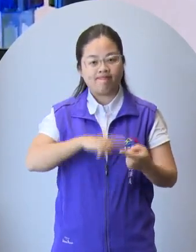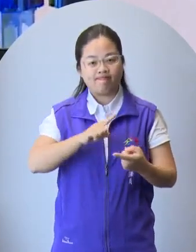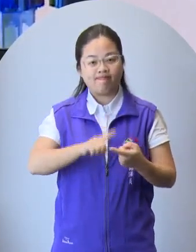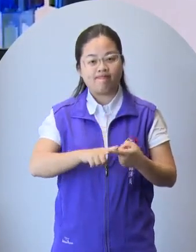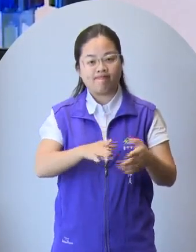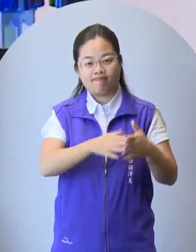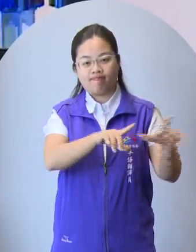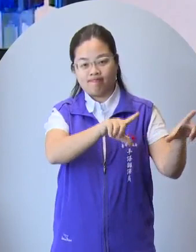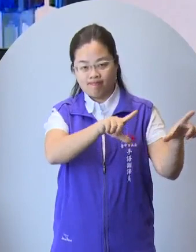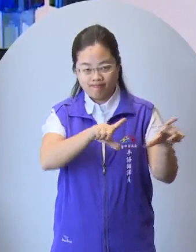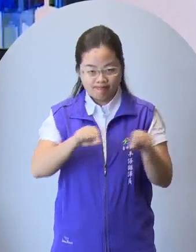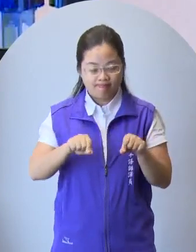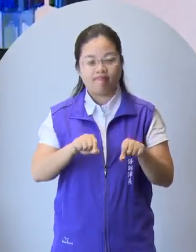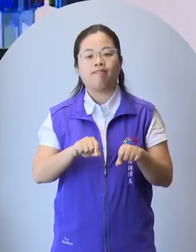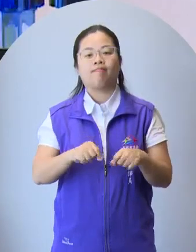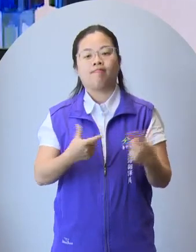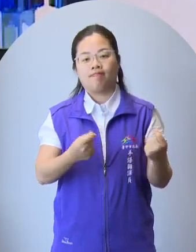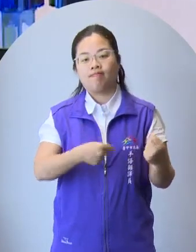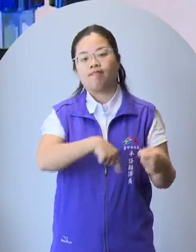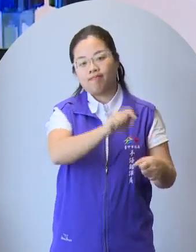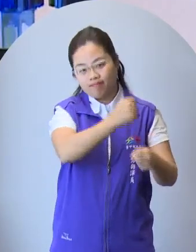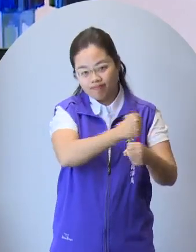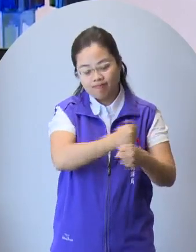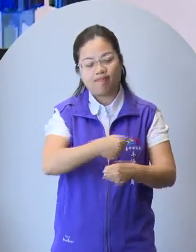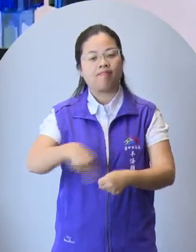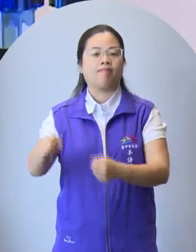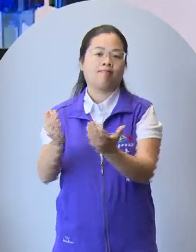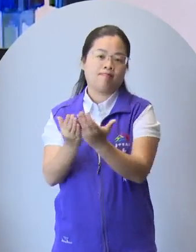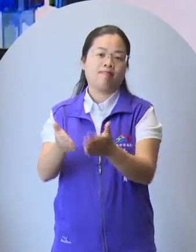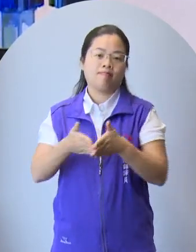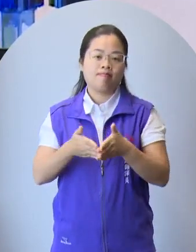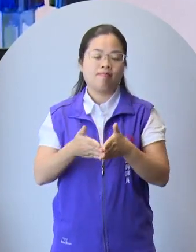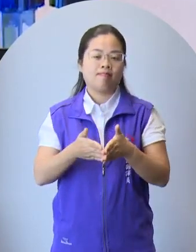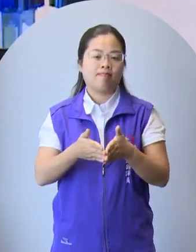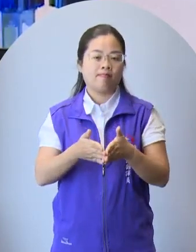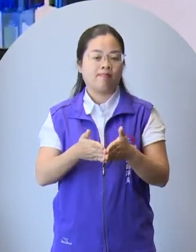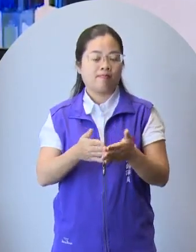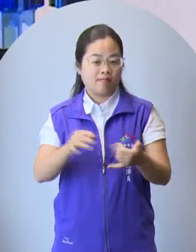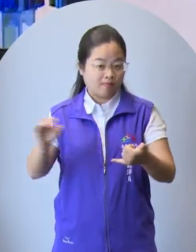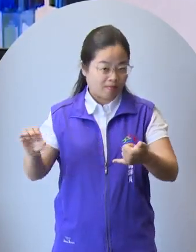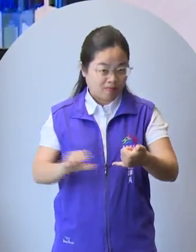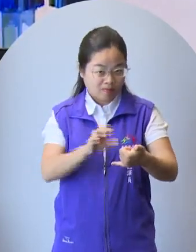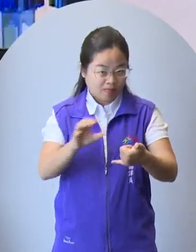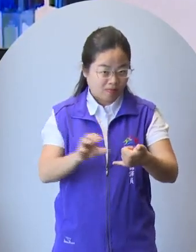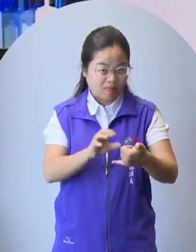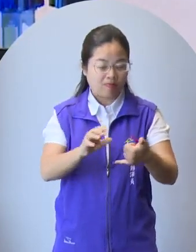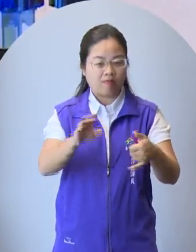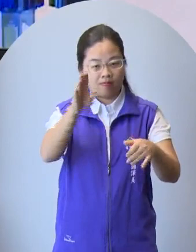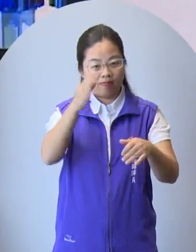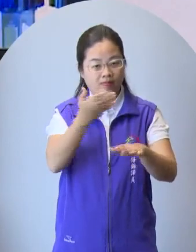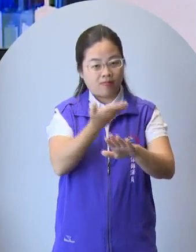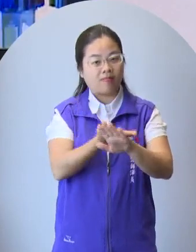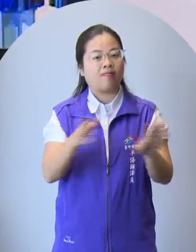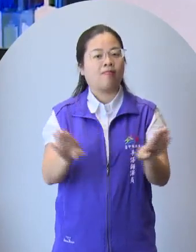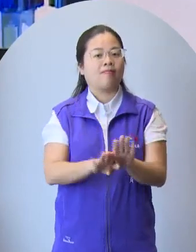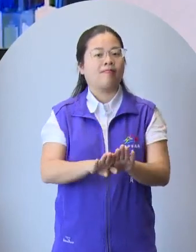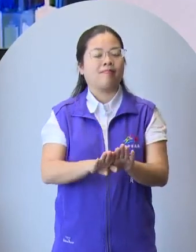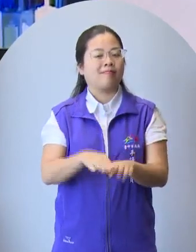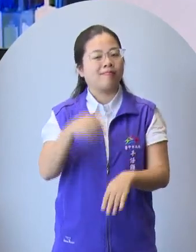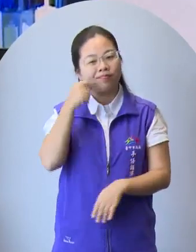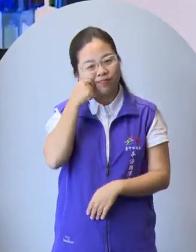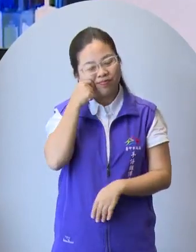行照常照旧换句话说，放台风假的机会几乎没